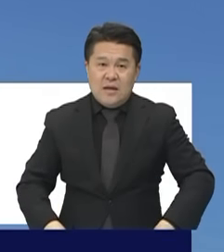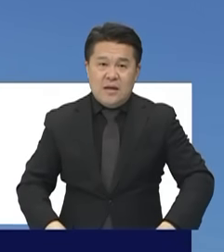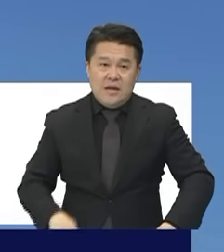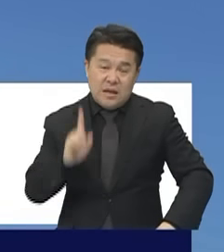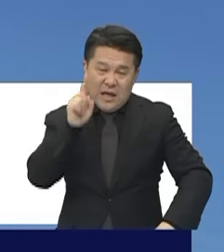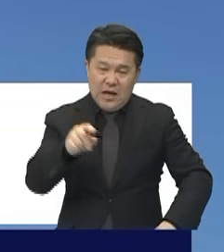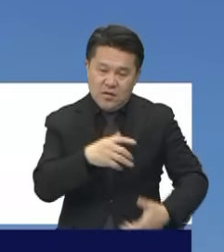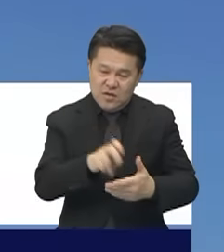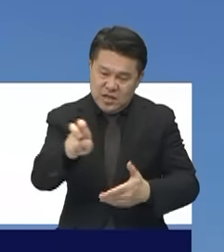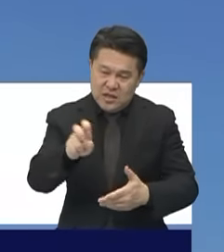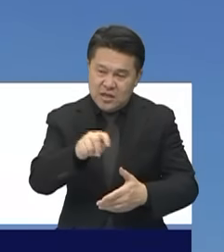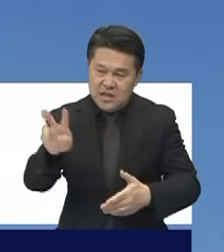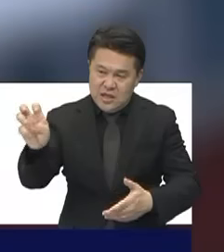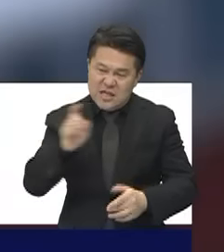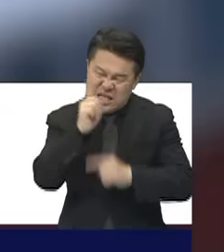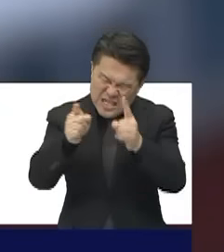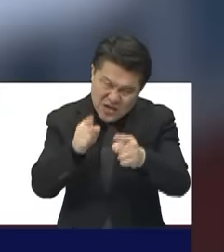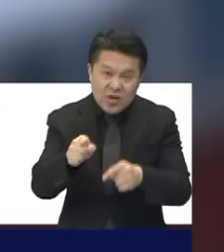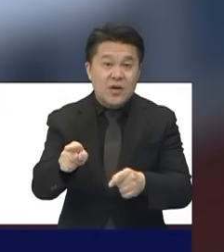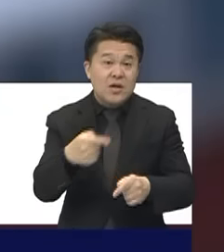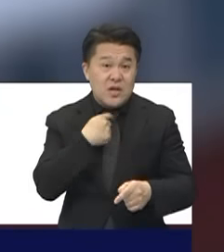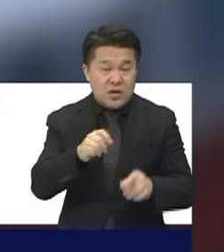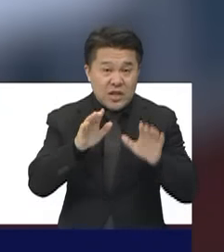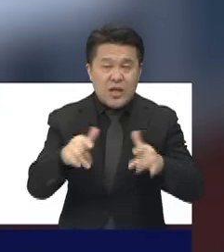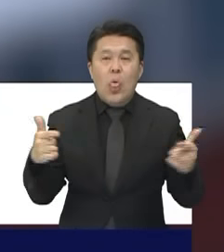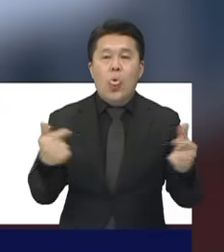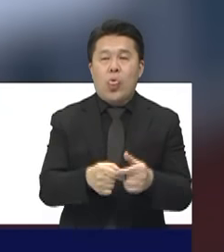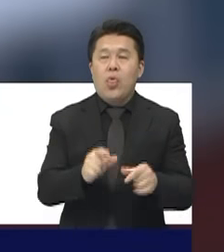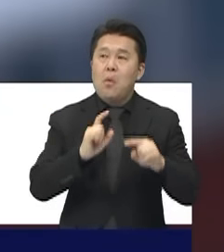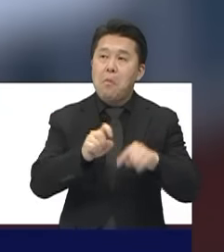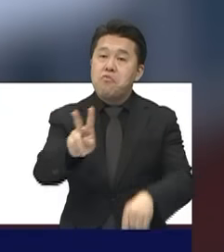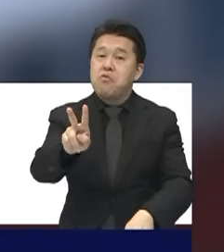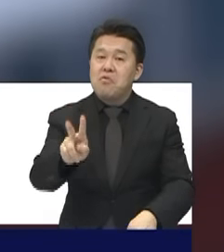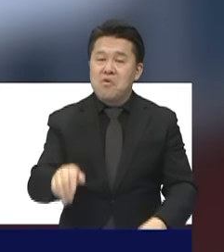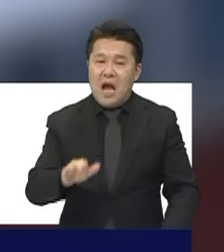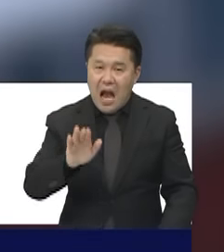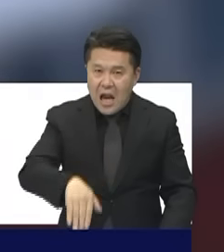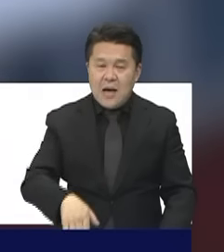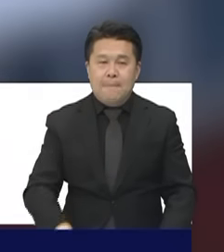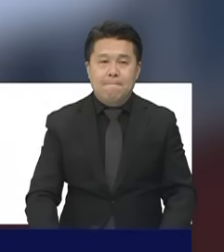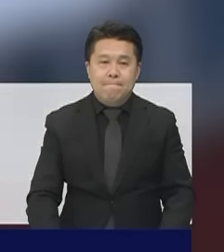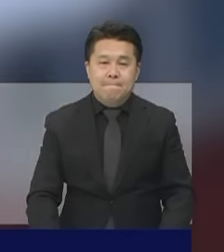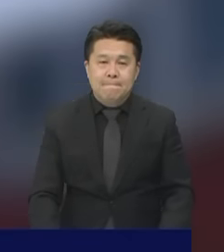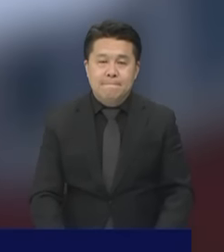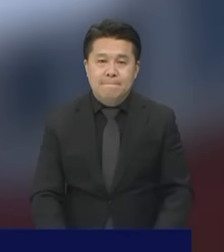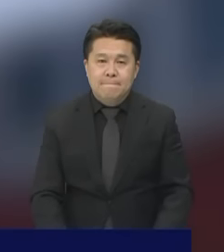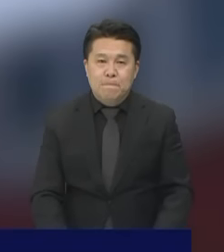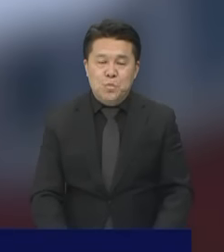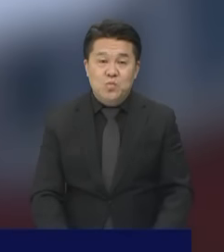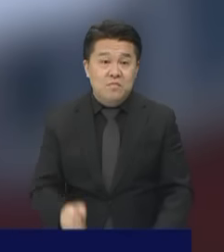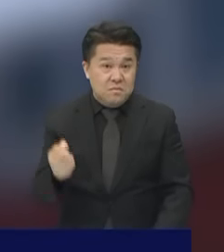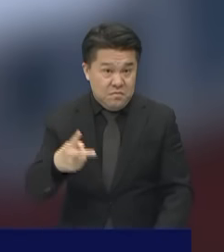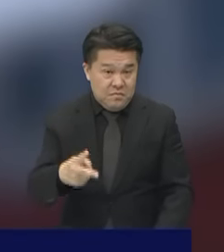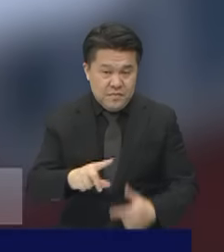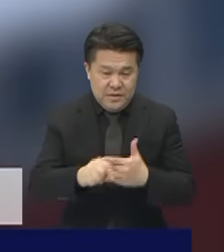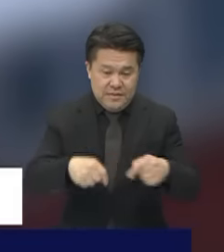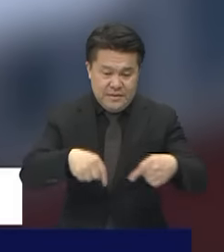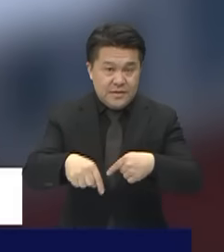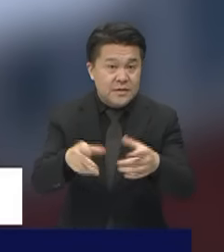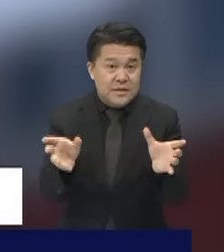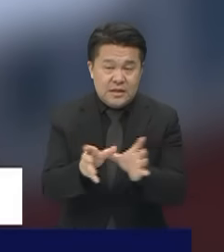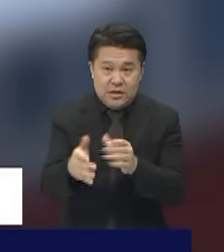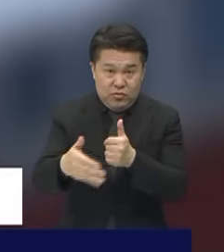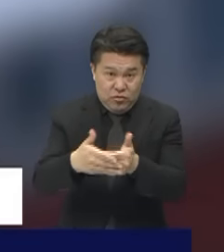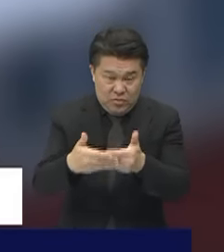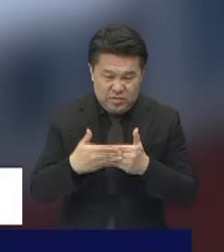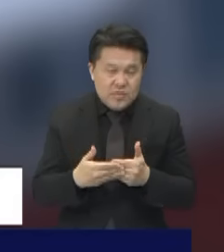하루에 20건에서 30건씩 신고해야 했던 게 이제는 평균 2건 미만으로 줄어들었다고 말했습니다. 그러면서 지방자치단체의